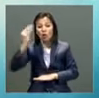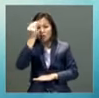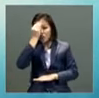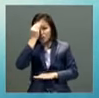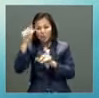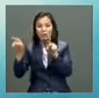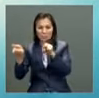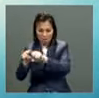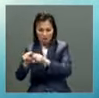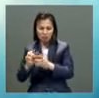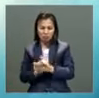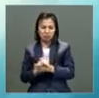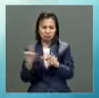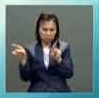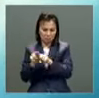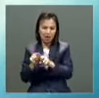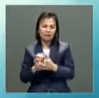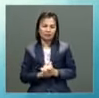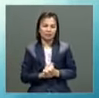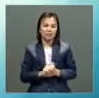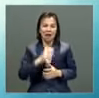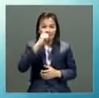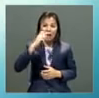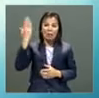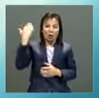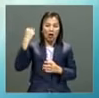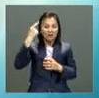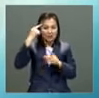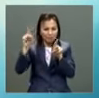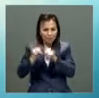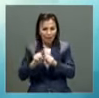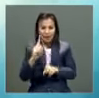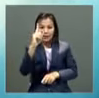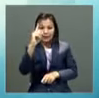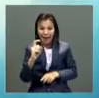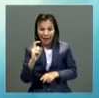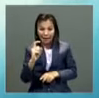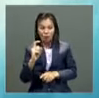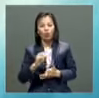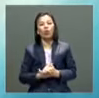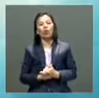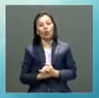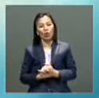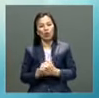ล้ายๆกันกับที่เราเดินผ่านมาแล้วนะครับและอาจจะมีผู้เสียชีวิตถึงครึ่งหนึ่งนะครับ